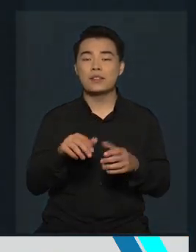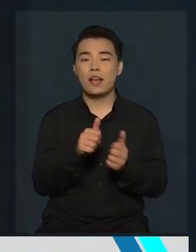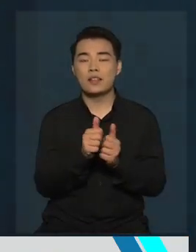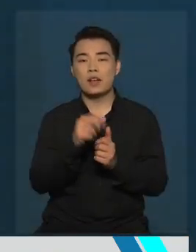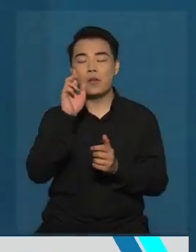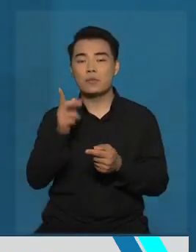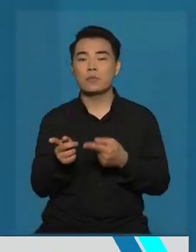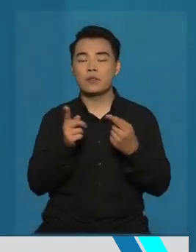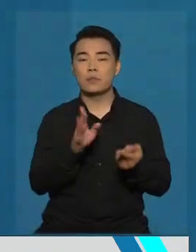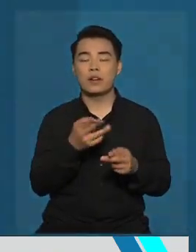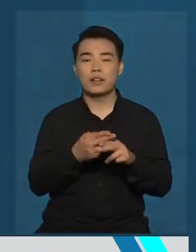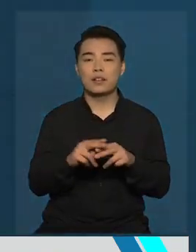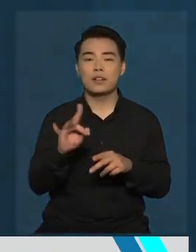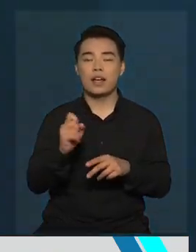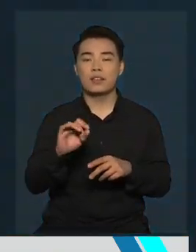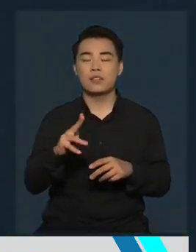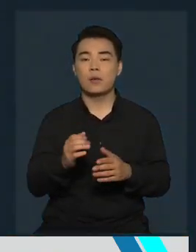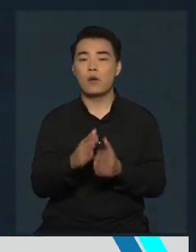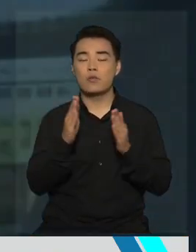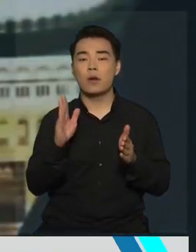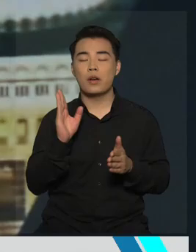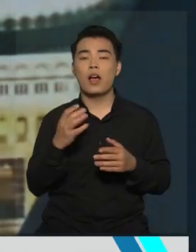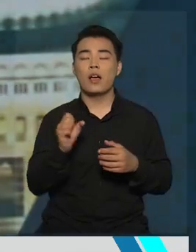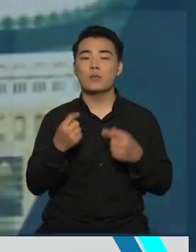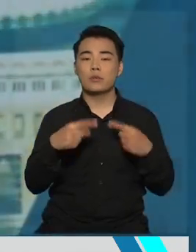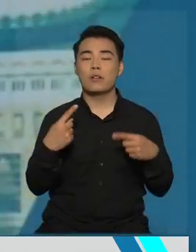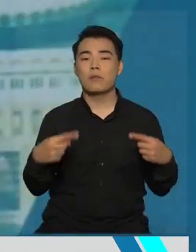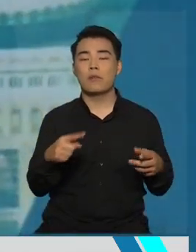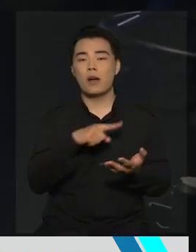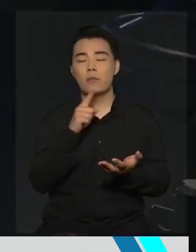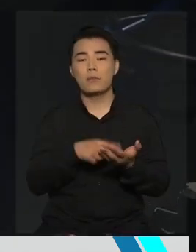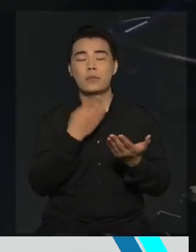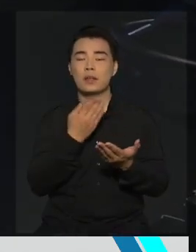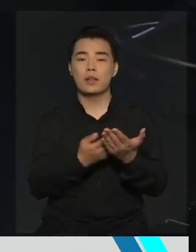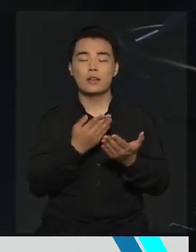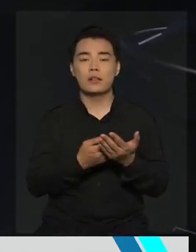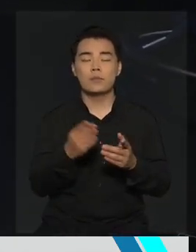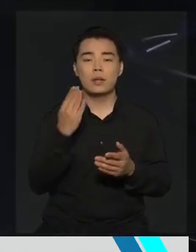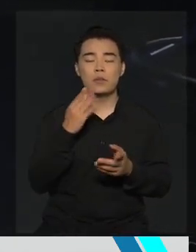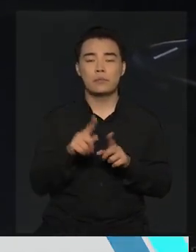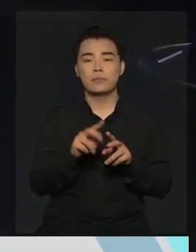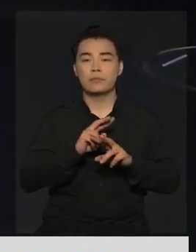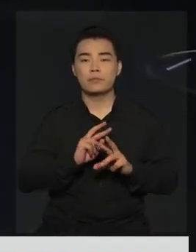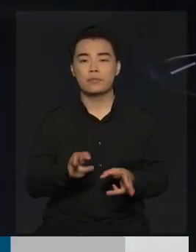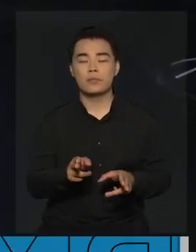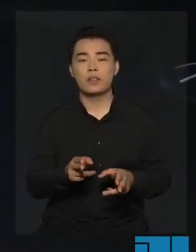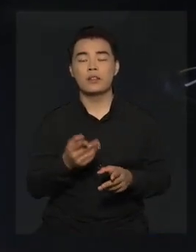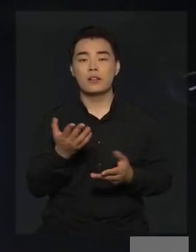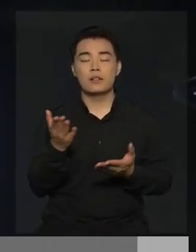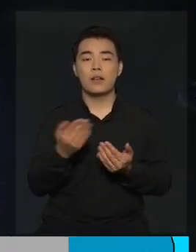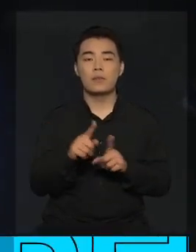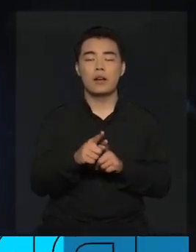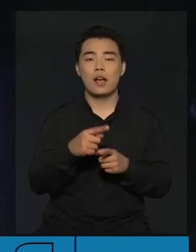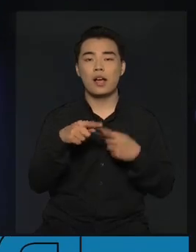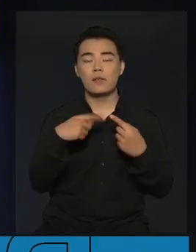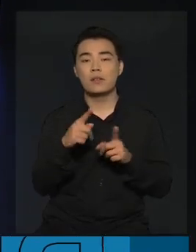государство. Вот в чем разница, по большому счету, большая. А во всех остальных вопросах примерно ситуации схожи. Давайте поговорим о